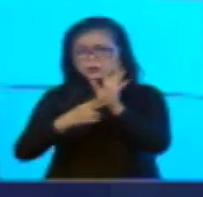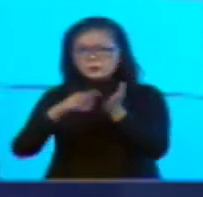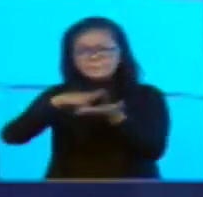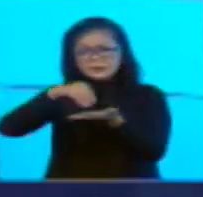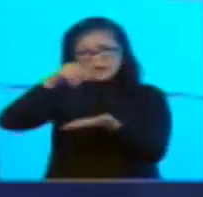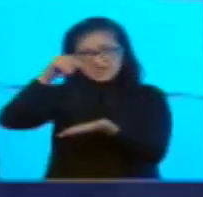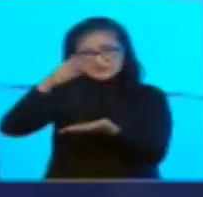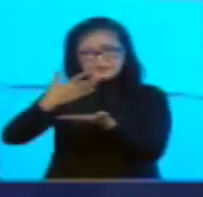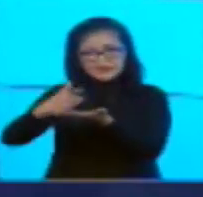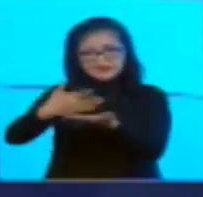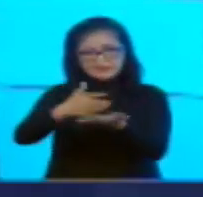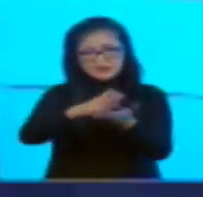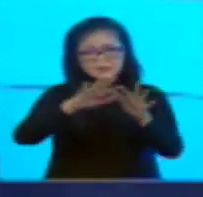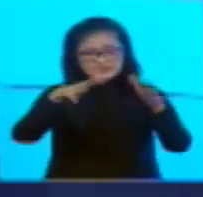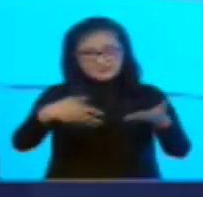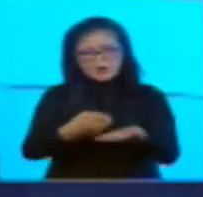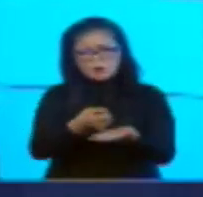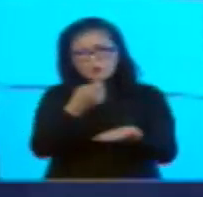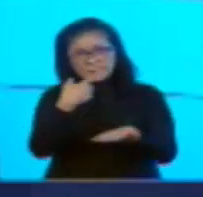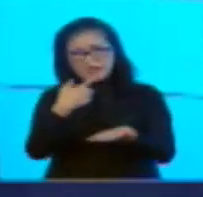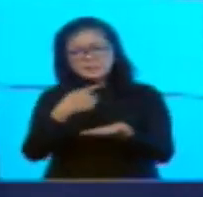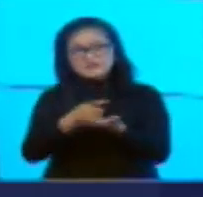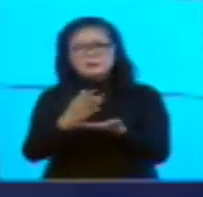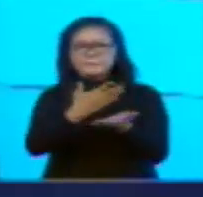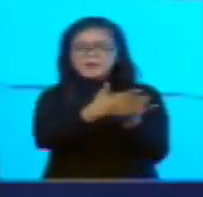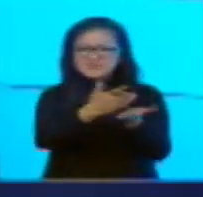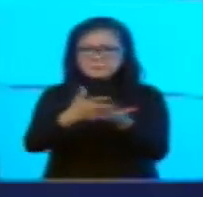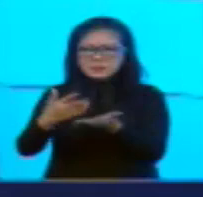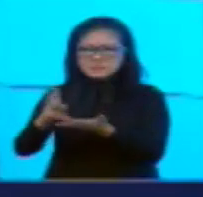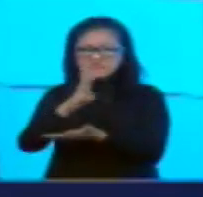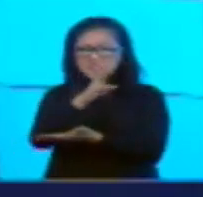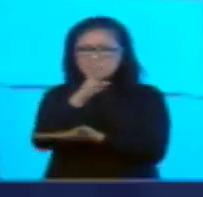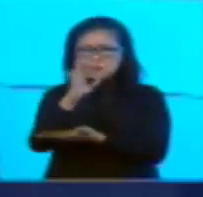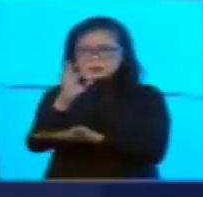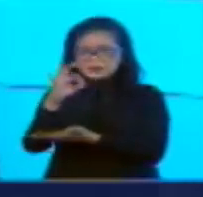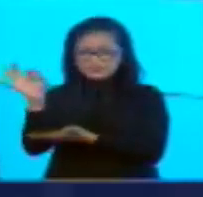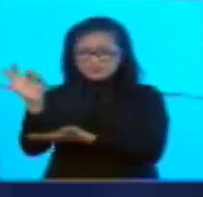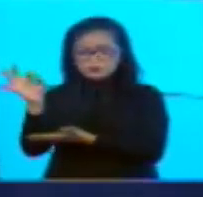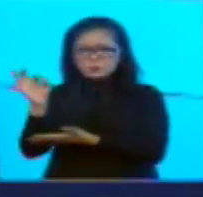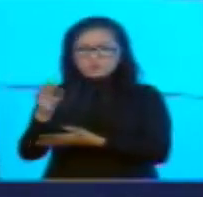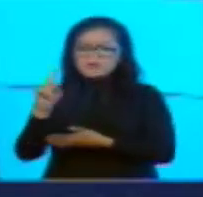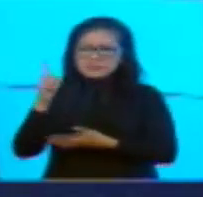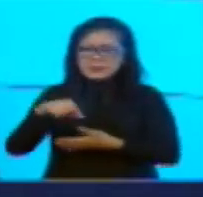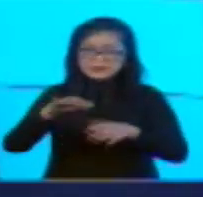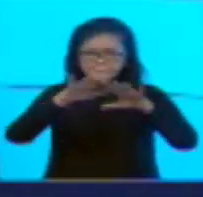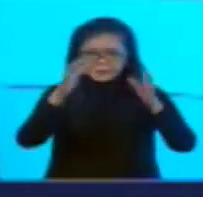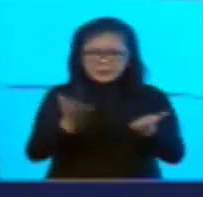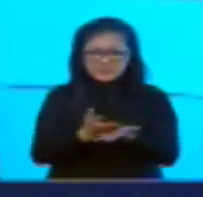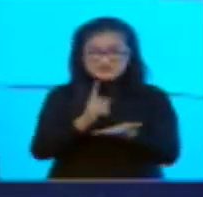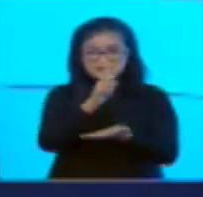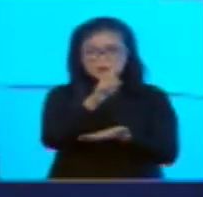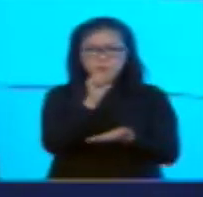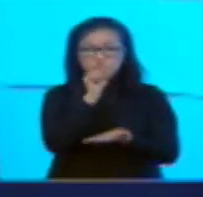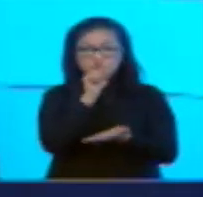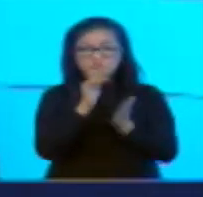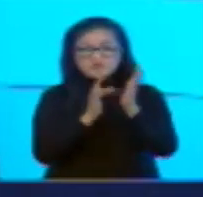obat, rencananya pada tahap awal akan dibagikan 300 ribu paket obat. Yang terdiri dari paket 1 untuk gejala ringan dan